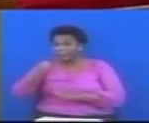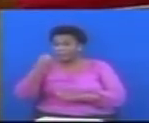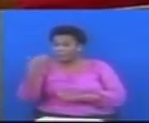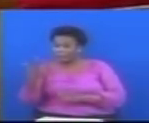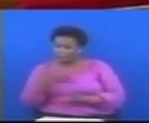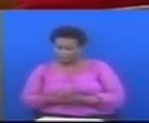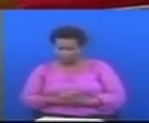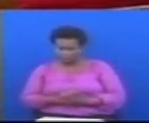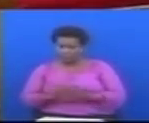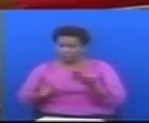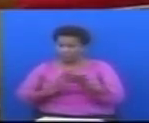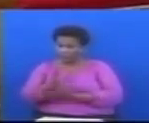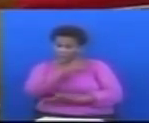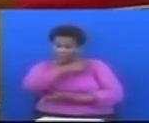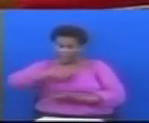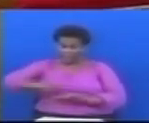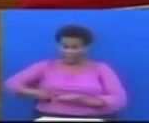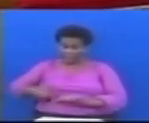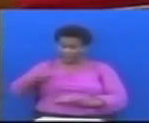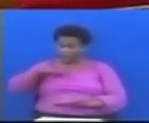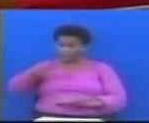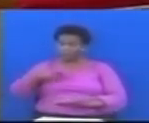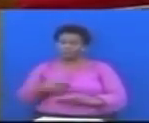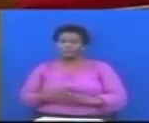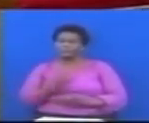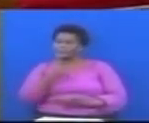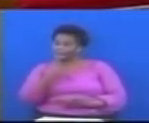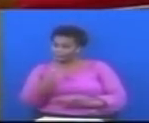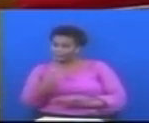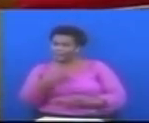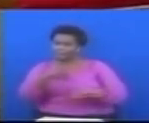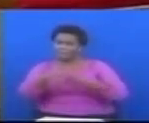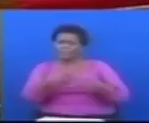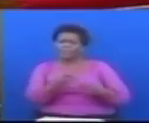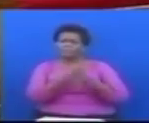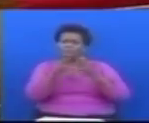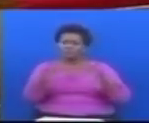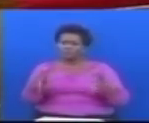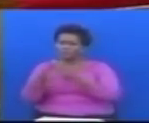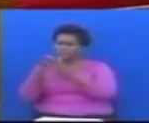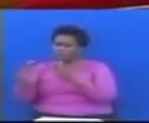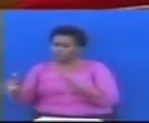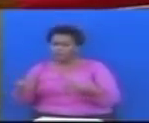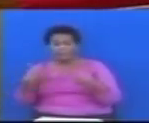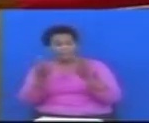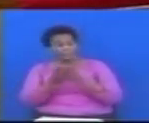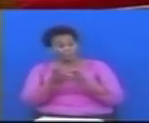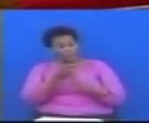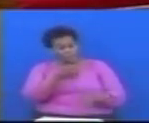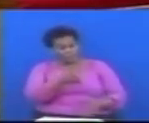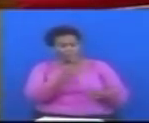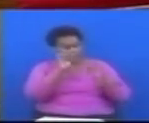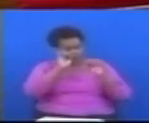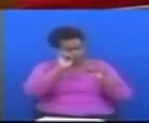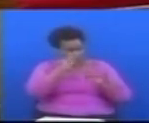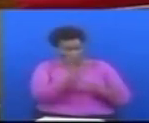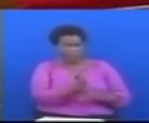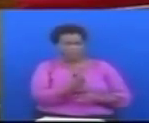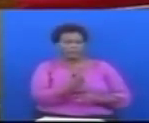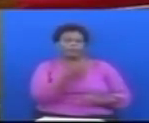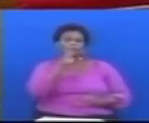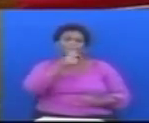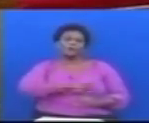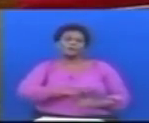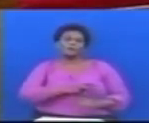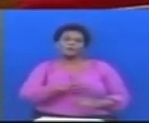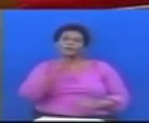Rais wetu Dr. John Pombe Magufuli, utekelezaji wa miradi hii mikubwa ya mkakati, lengo kubwa uzalishe ajira na katika